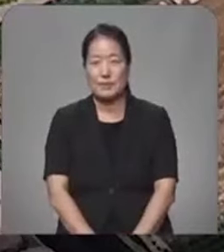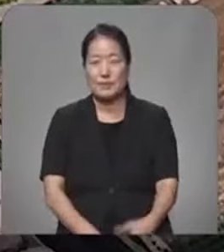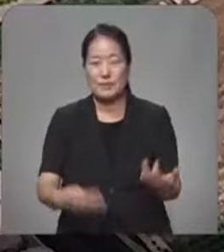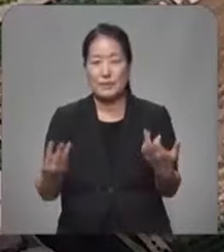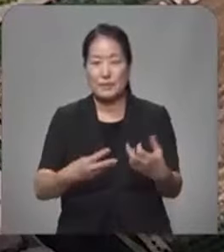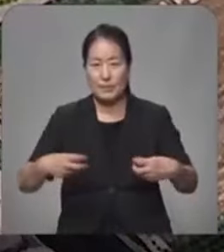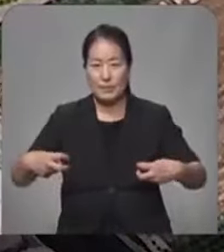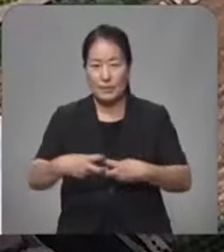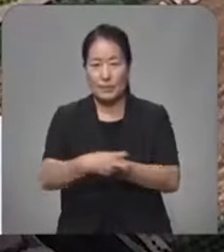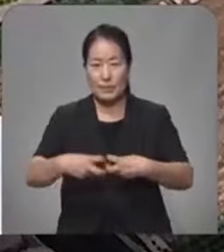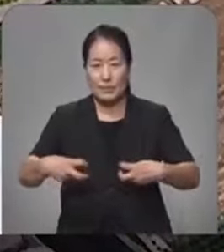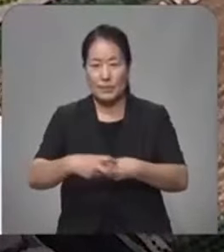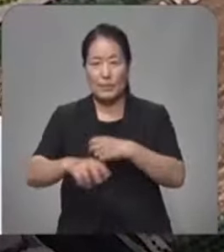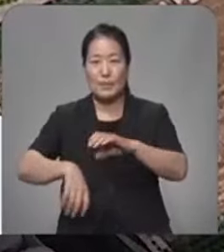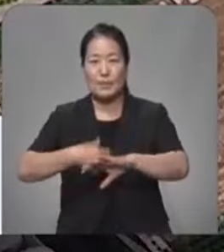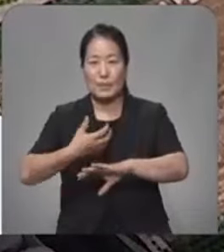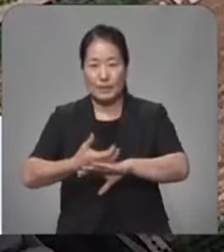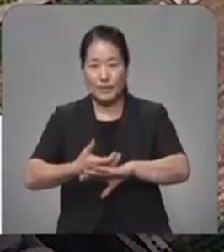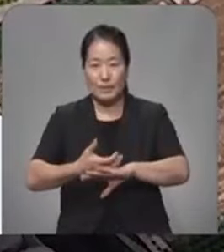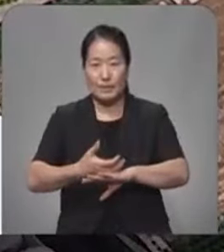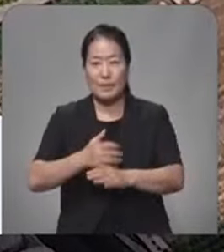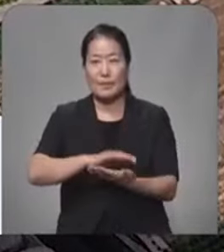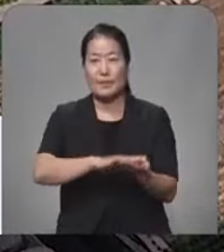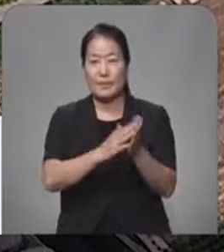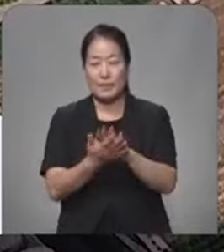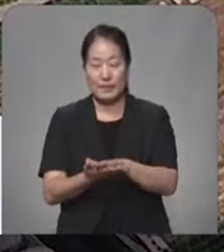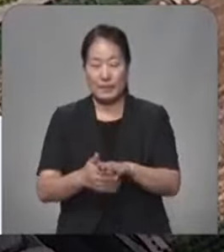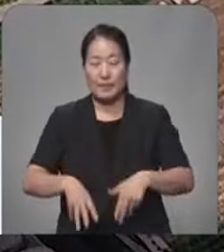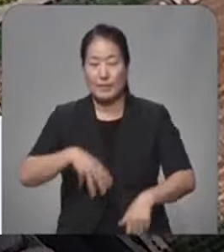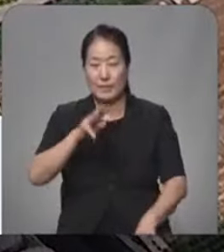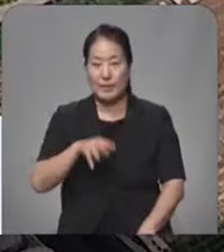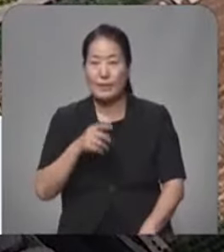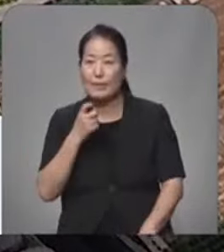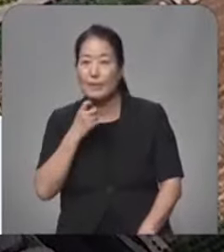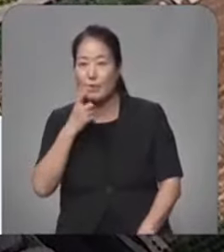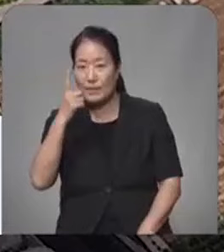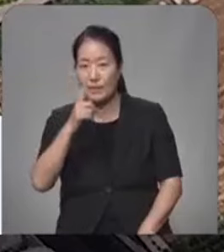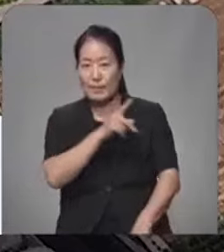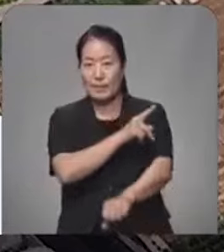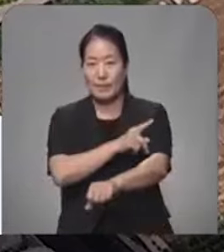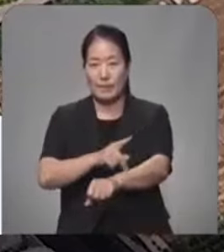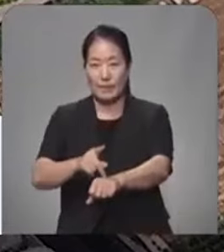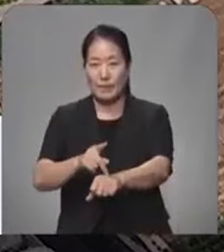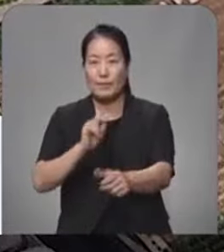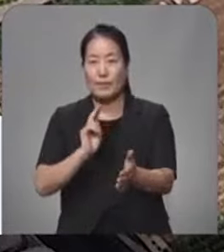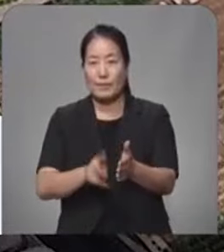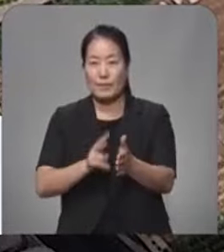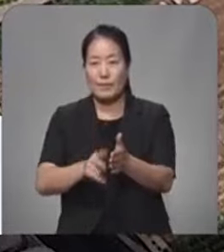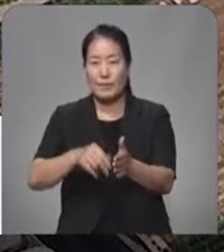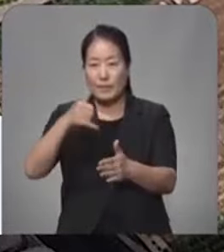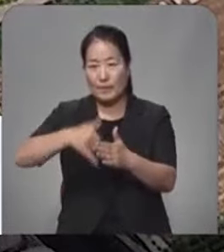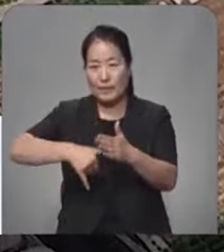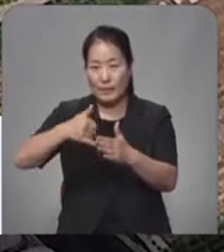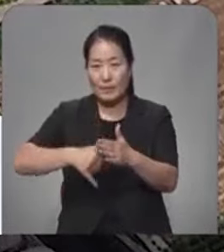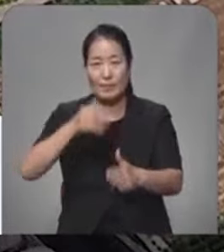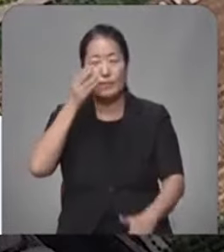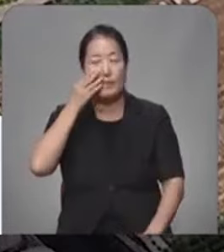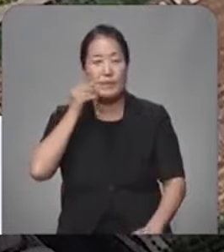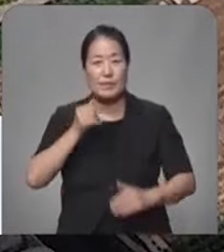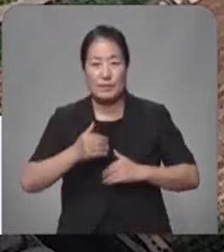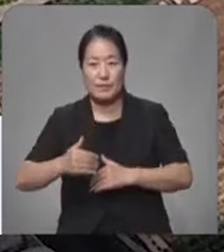강원도 교통의 획기적인 변화를 이끌 춘천과 속초 사이 이른바 동서고속화철도 공사가 순항하고